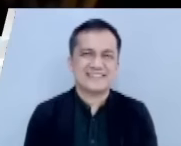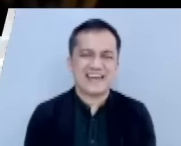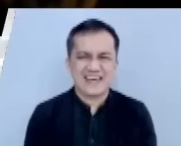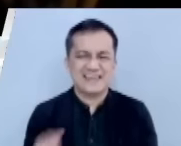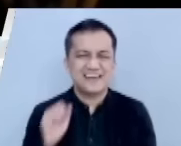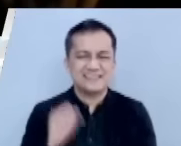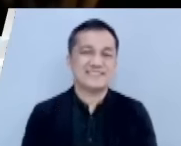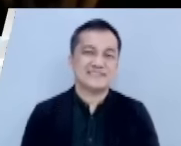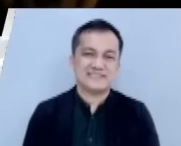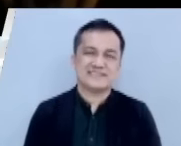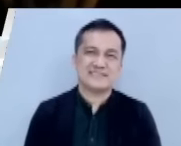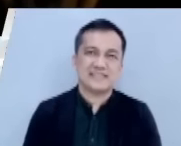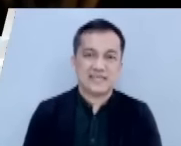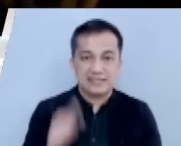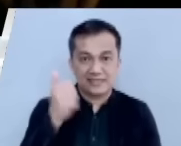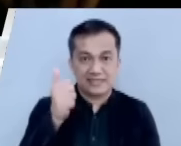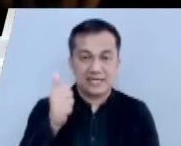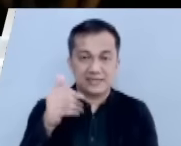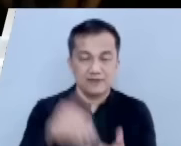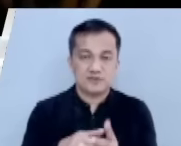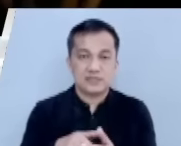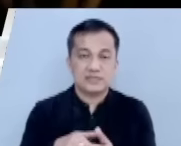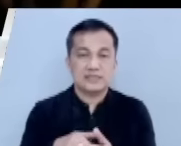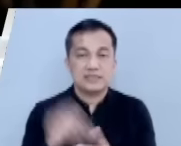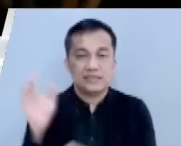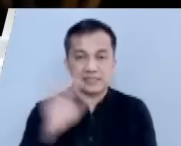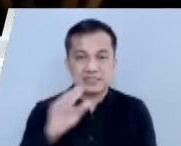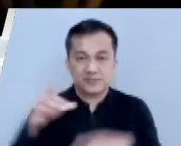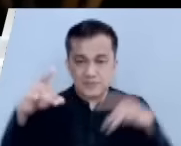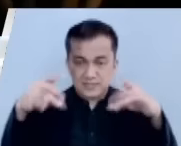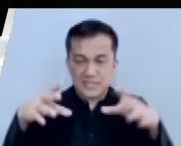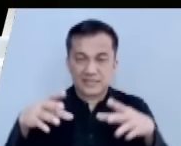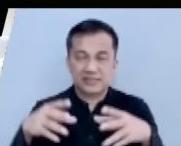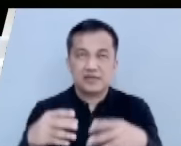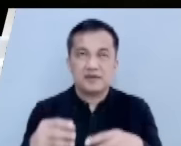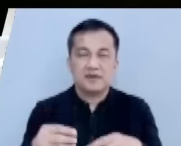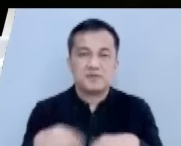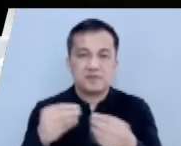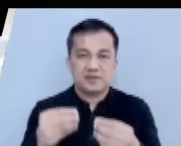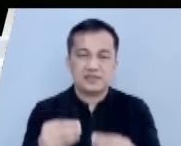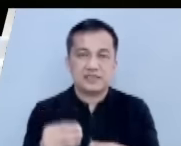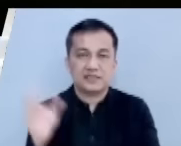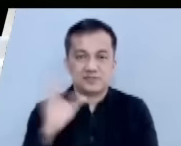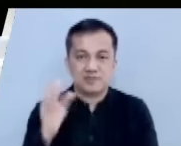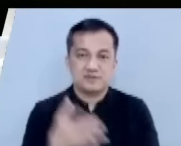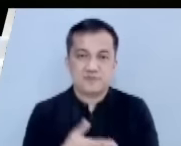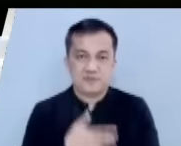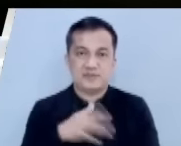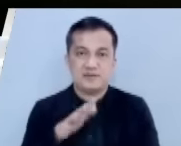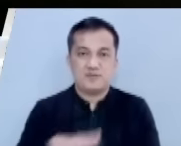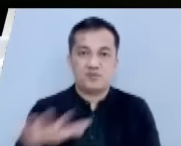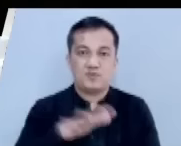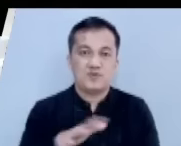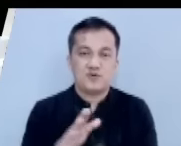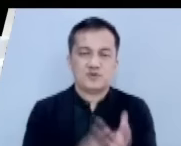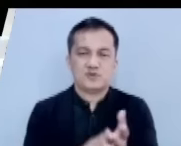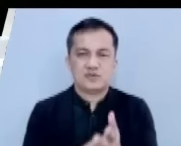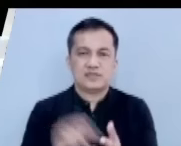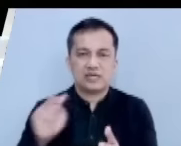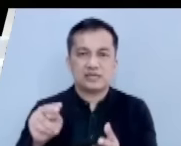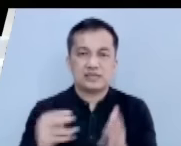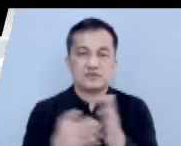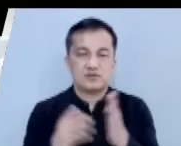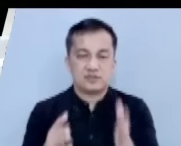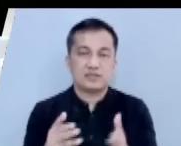10,000 Christmas lights ang nagbibigay ngayon ng Pasko feel sa buong campus. Kailangan daw yan ng mga estudyante dahil sa susunod na